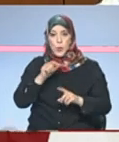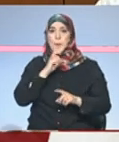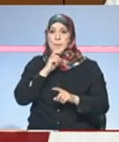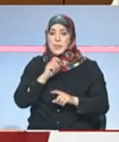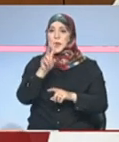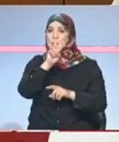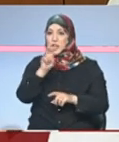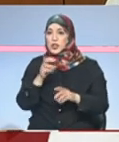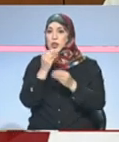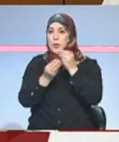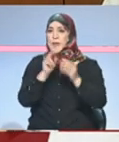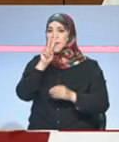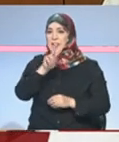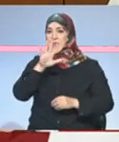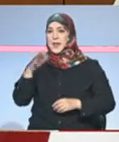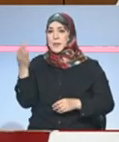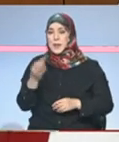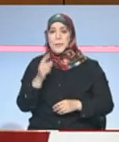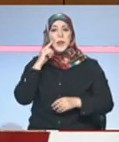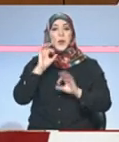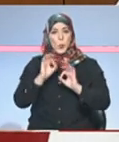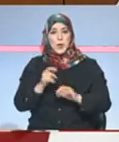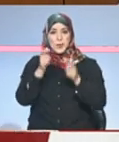بين 20 و 25%، يعني